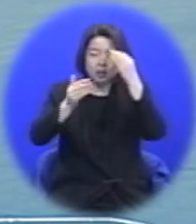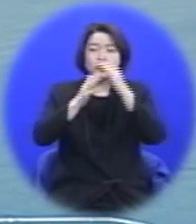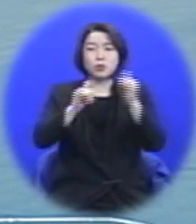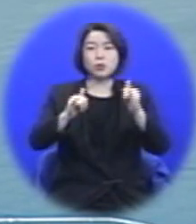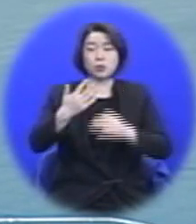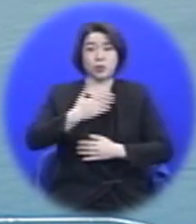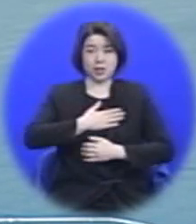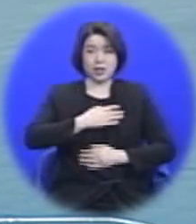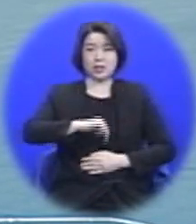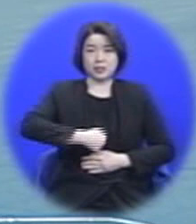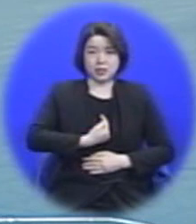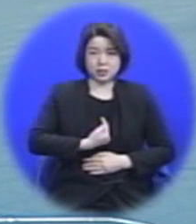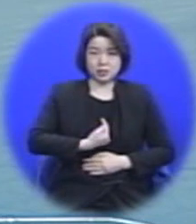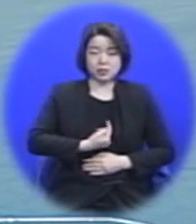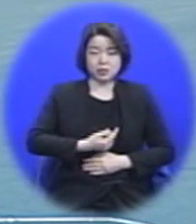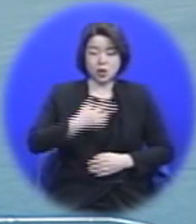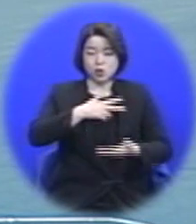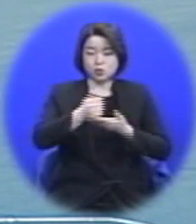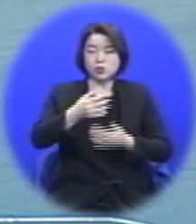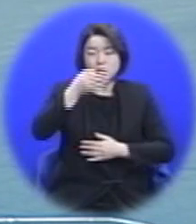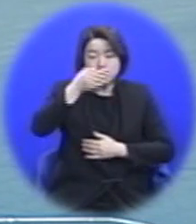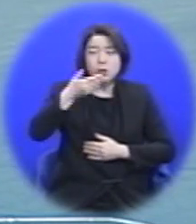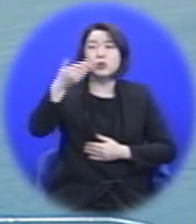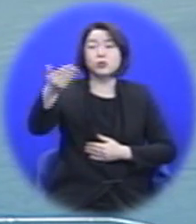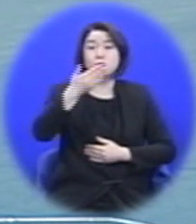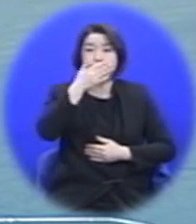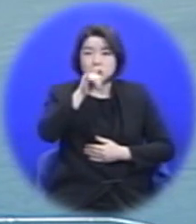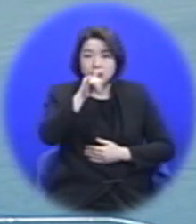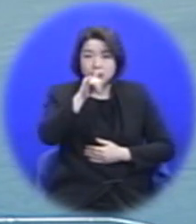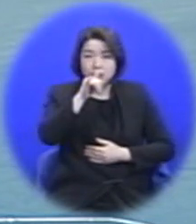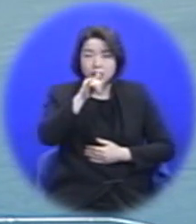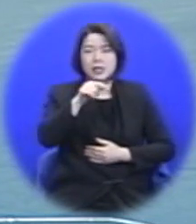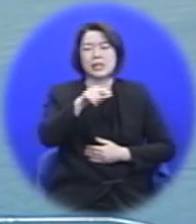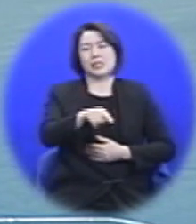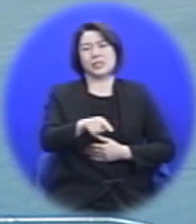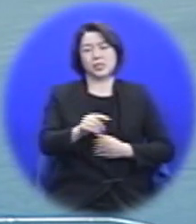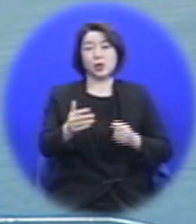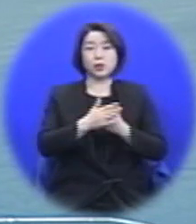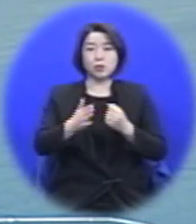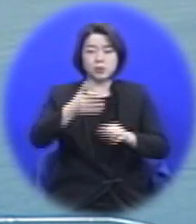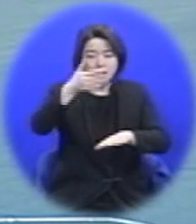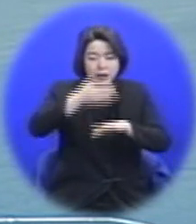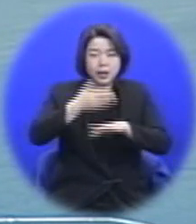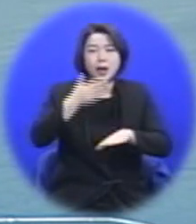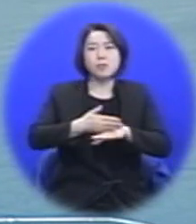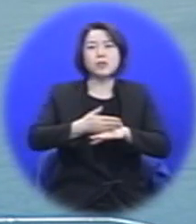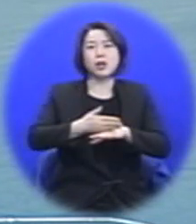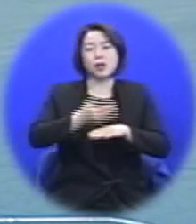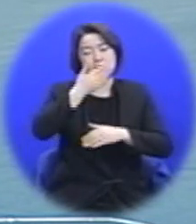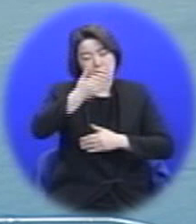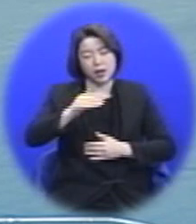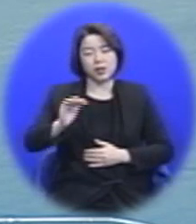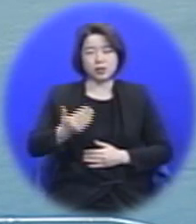나 자신을 주님께 보여드릴 수 있겠구나, 그로 인해서 감사할 수 있어야 하는